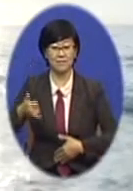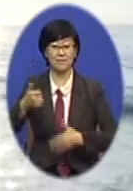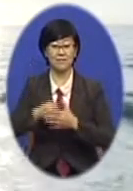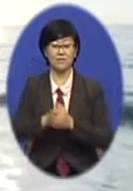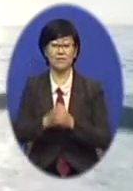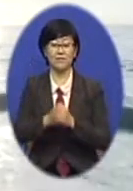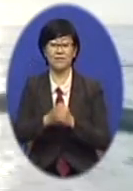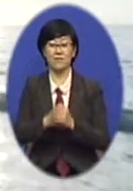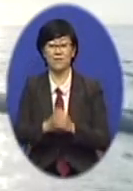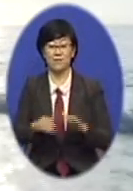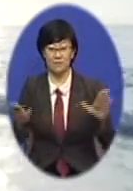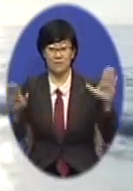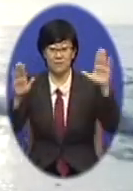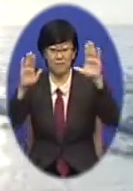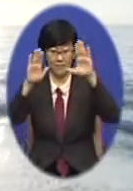깊어버리고